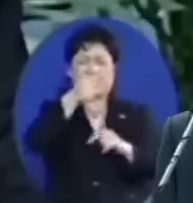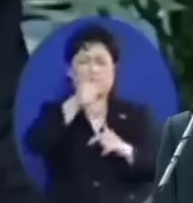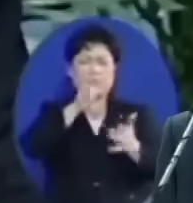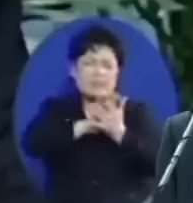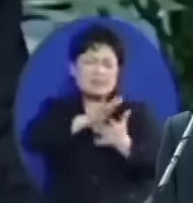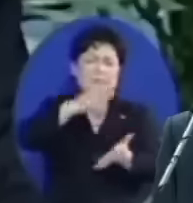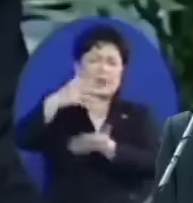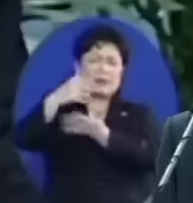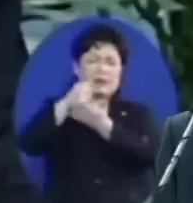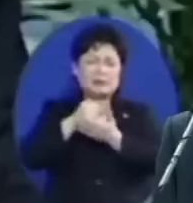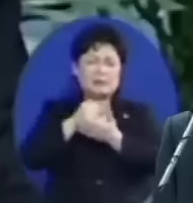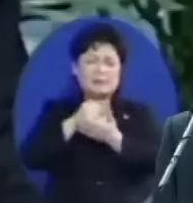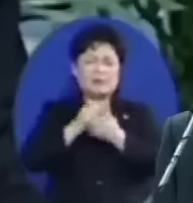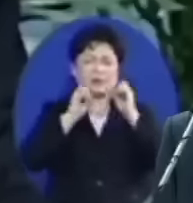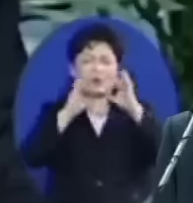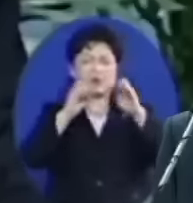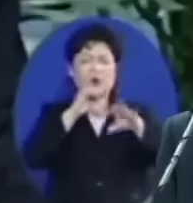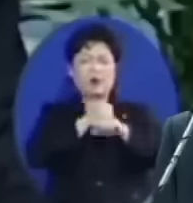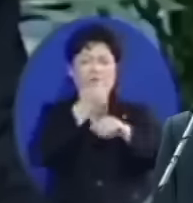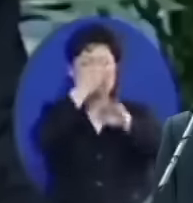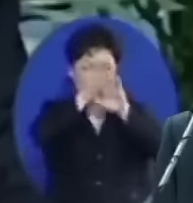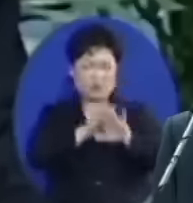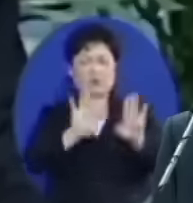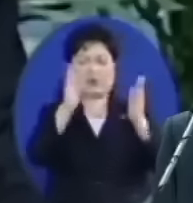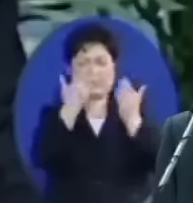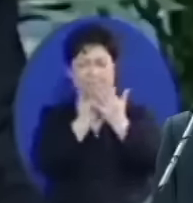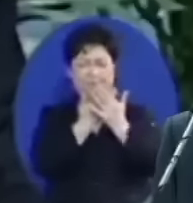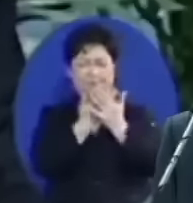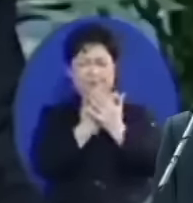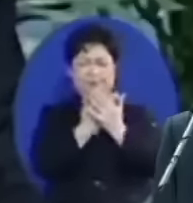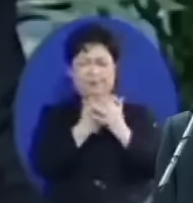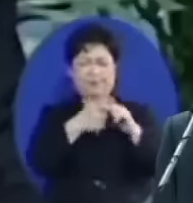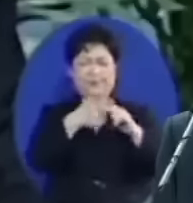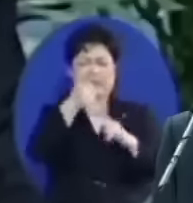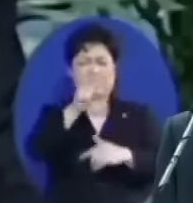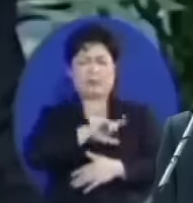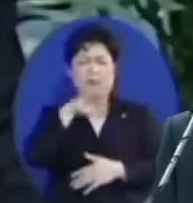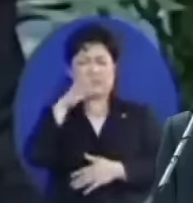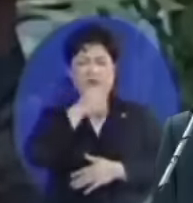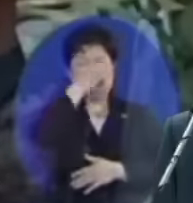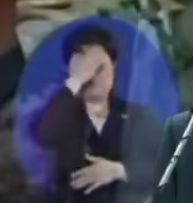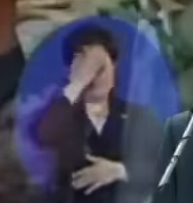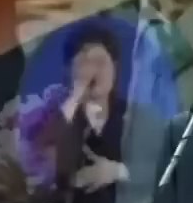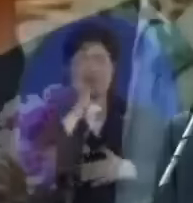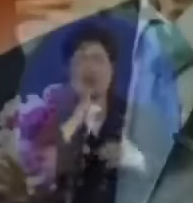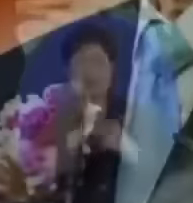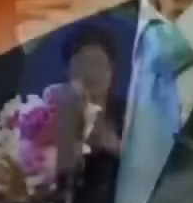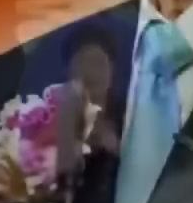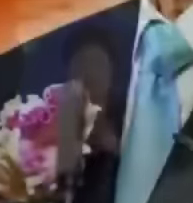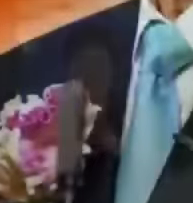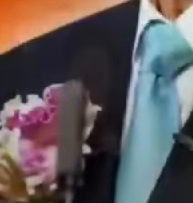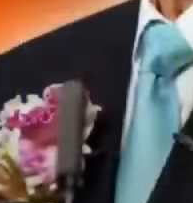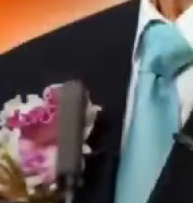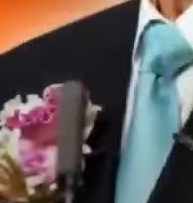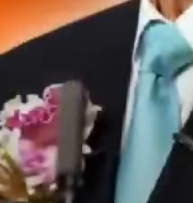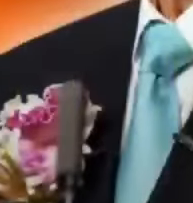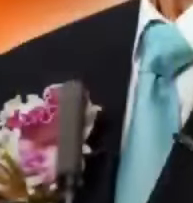열정을 가지고 전도하는 우리 성도들이 되게 도와주옵소서. 예수님 이름으로 기도드리옵나이다. 아멘.